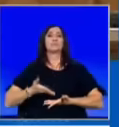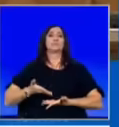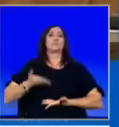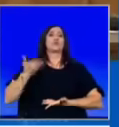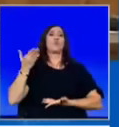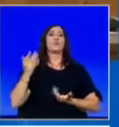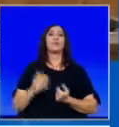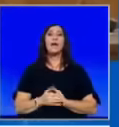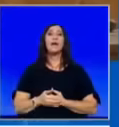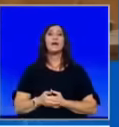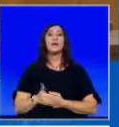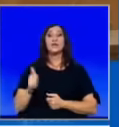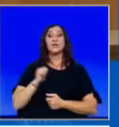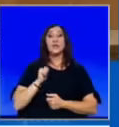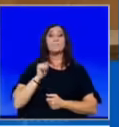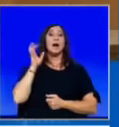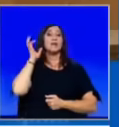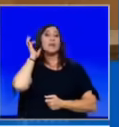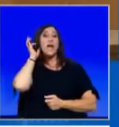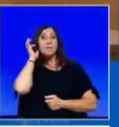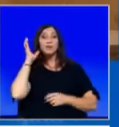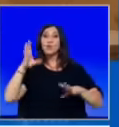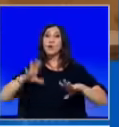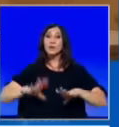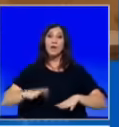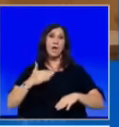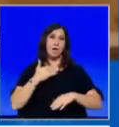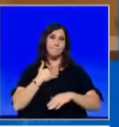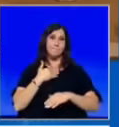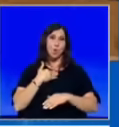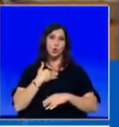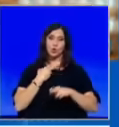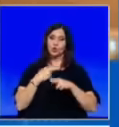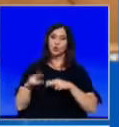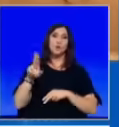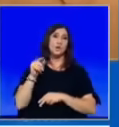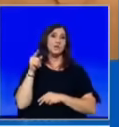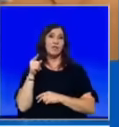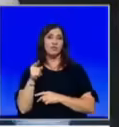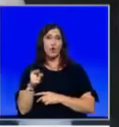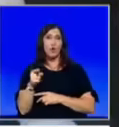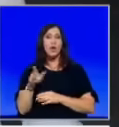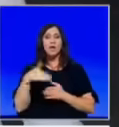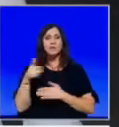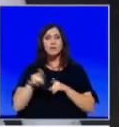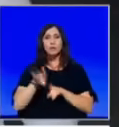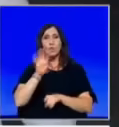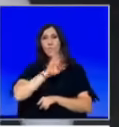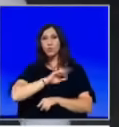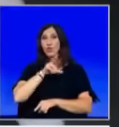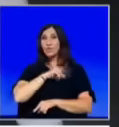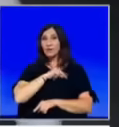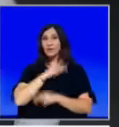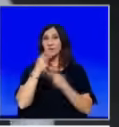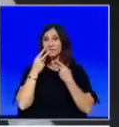гордее. Ще пазя името на града и моето чисто, каза той, след като получи